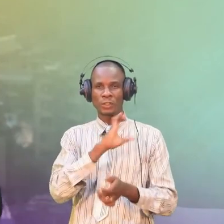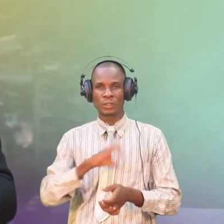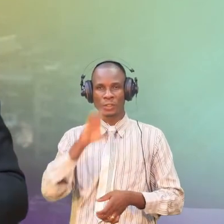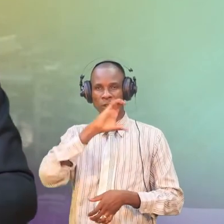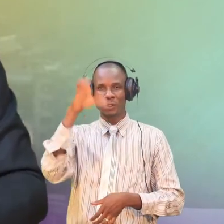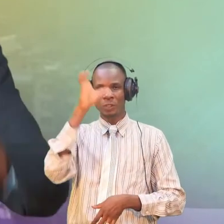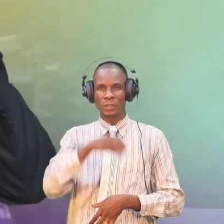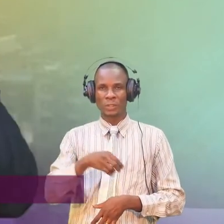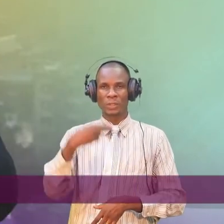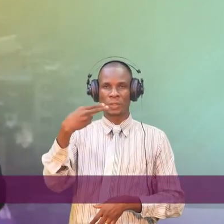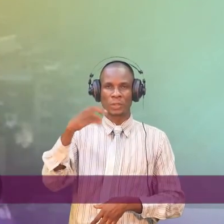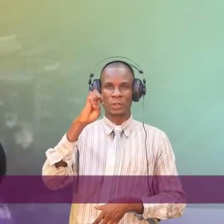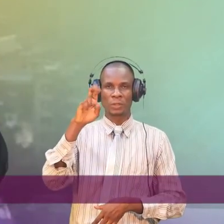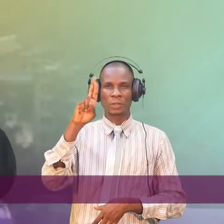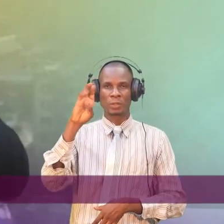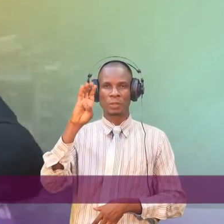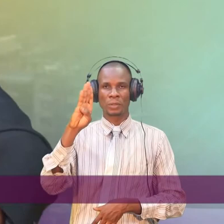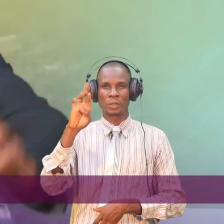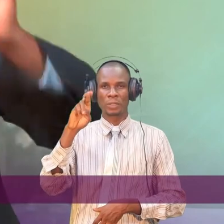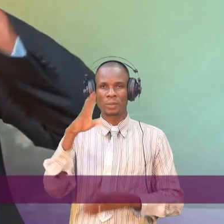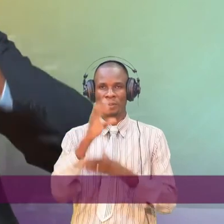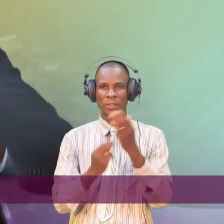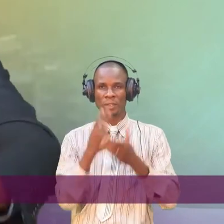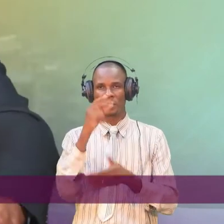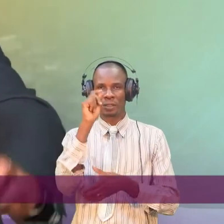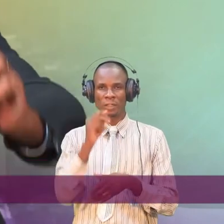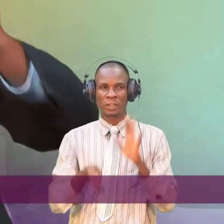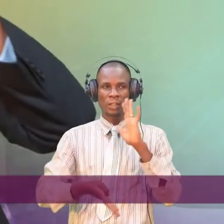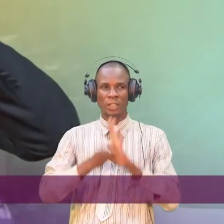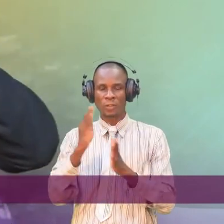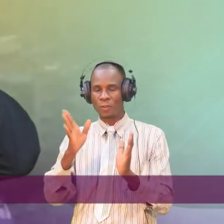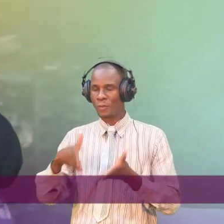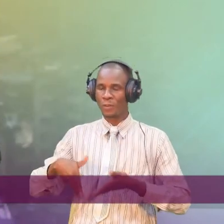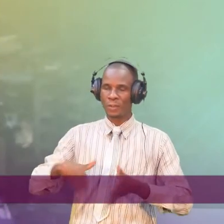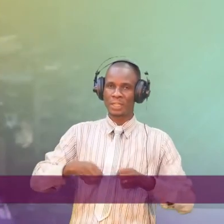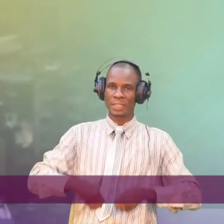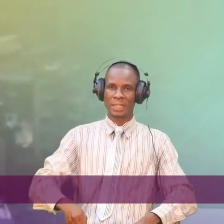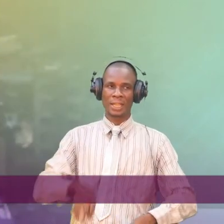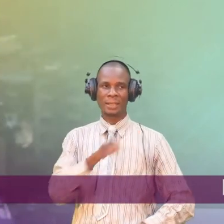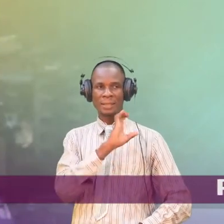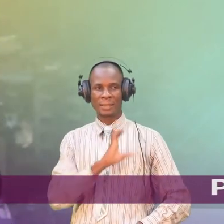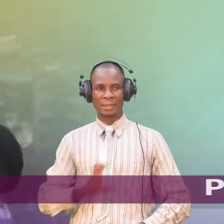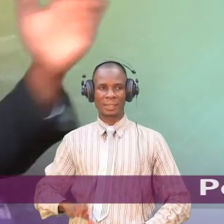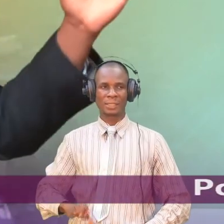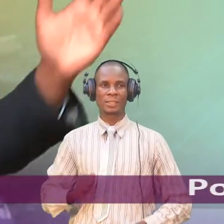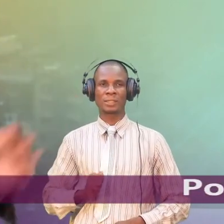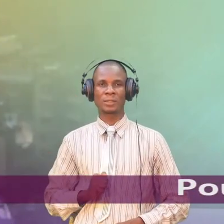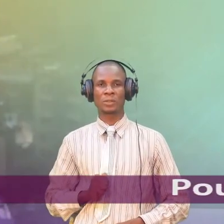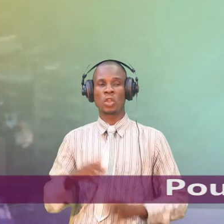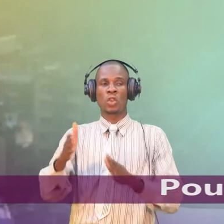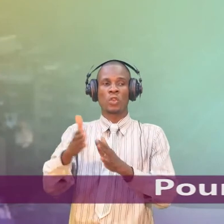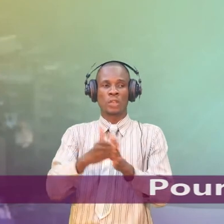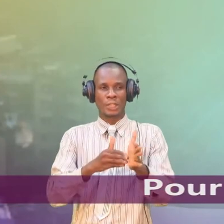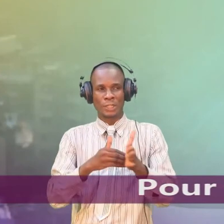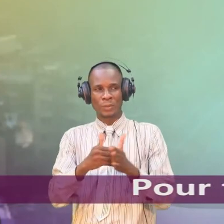inaleta inatupa suluhu ya shida ya kifo kwa njia yake yote. Yesu Kristo Mungu